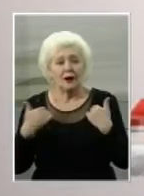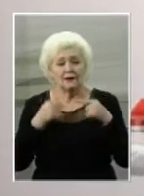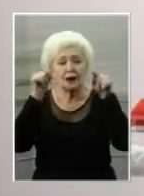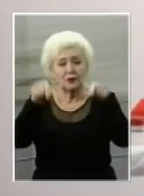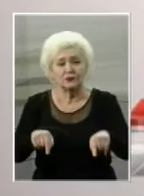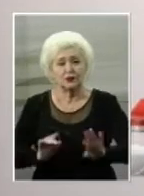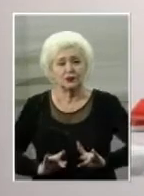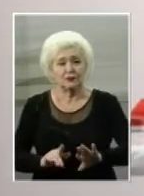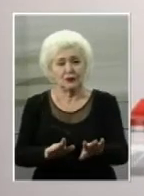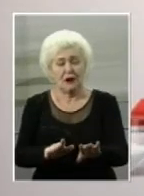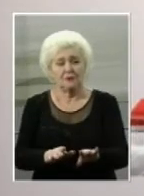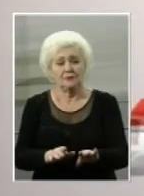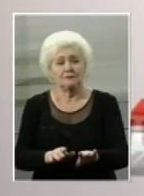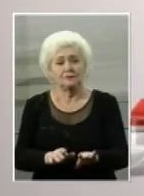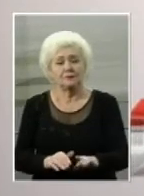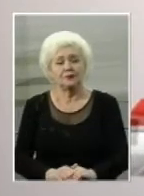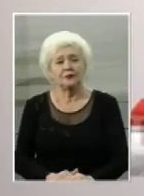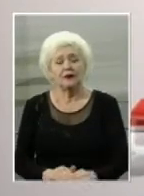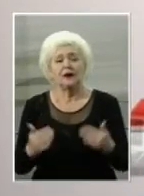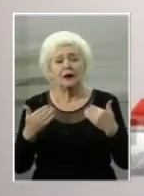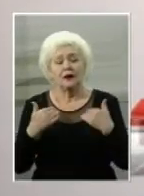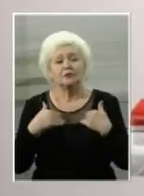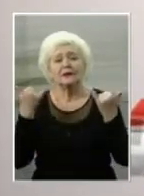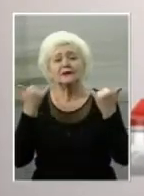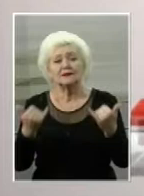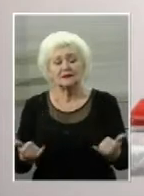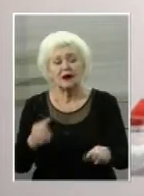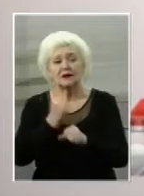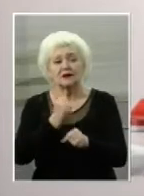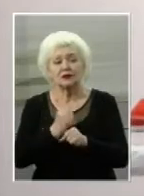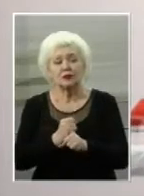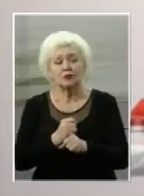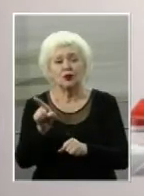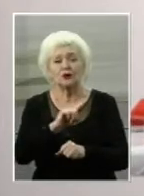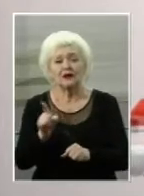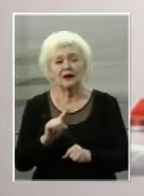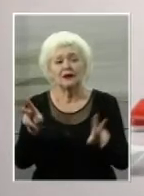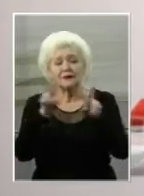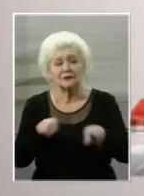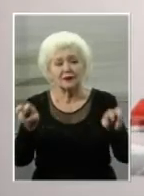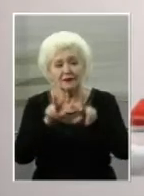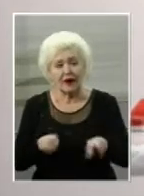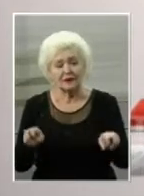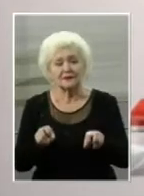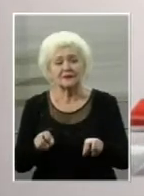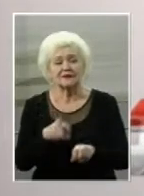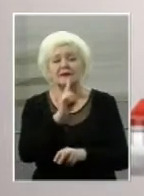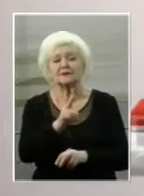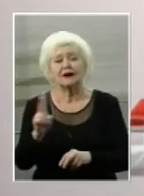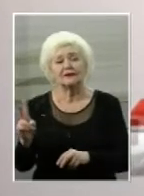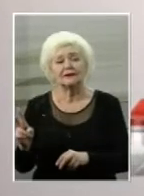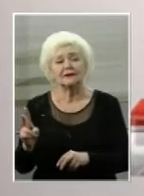в цій справі. Ми зараз зробили клуб медіатори, це діти, які